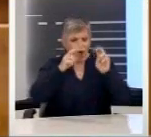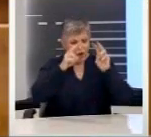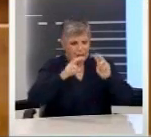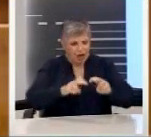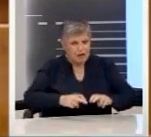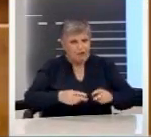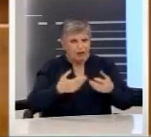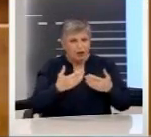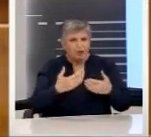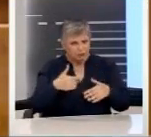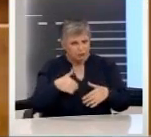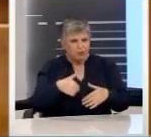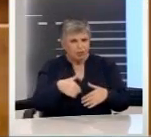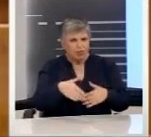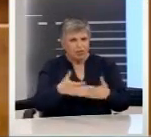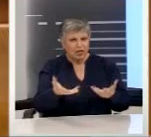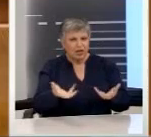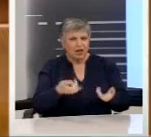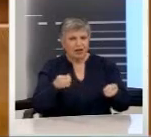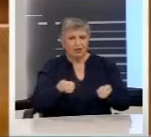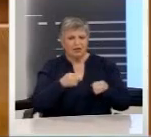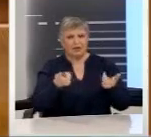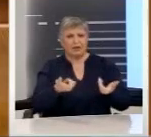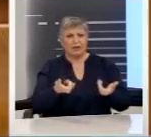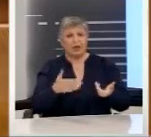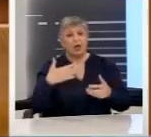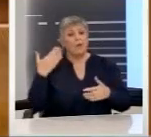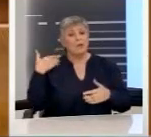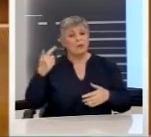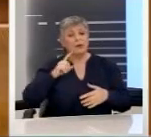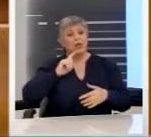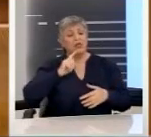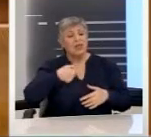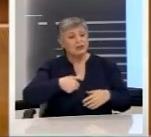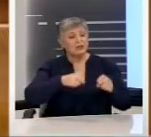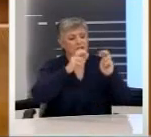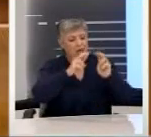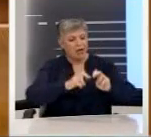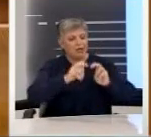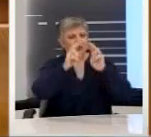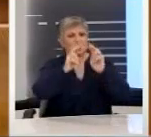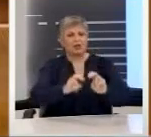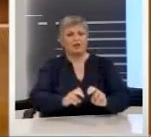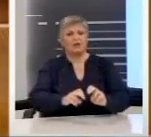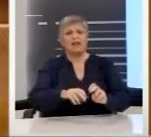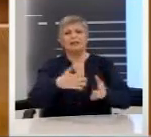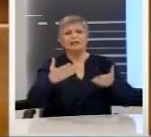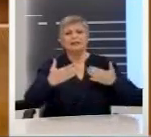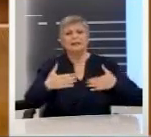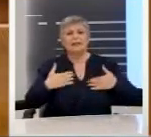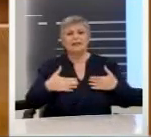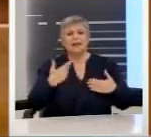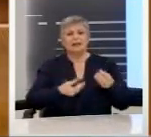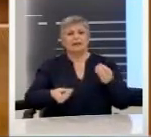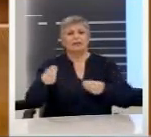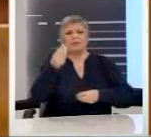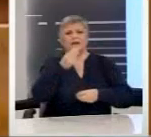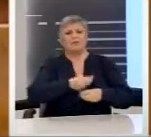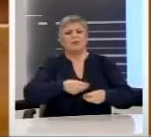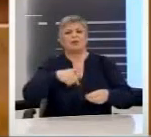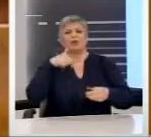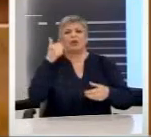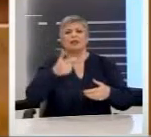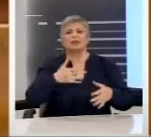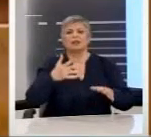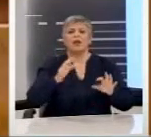το πολιτικό σύστημα ή ο αρμόδιος υπουργός ή η κυβέρνηση? Να παρεμήσει αυτά που ερευνάει η δικαιοσύνη? Τι υπολείπεται λοιπόν από την υπόθεση αυτή που φτιάχνει το